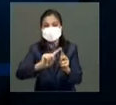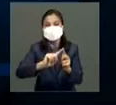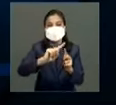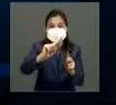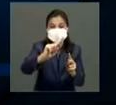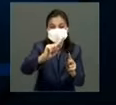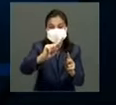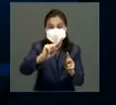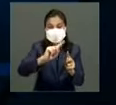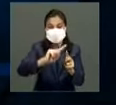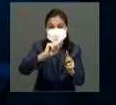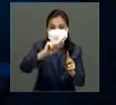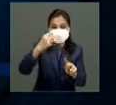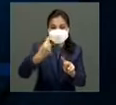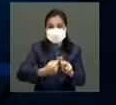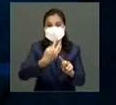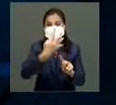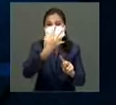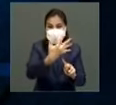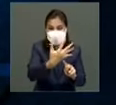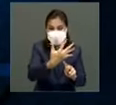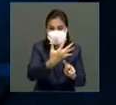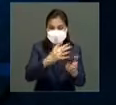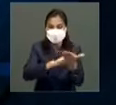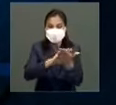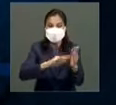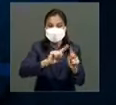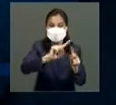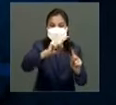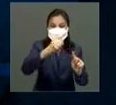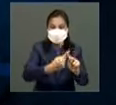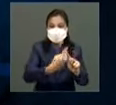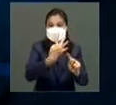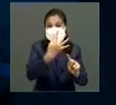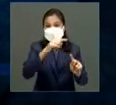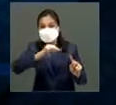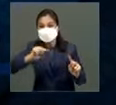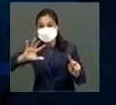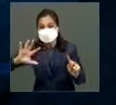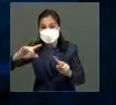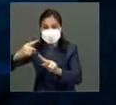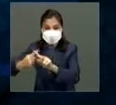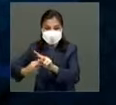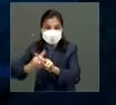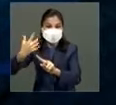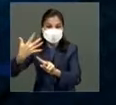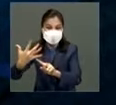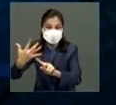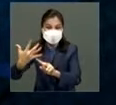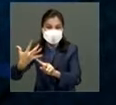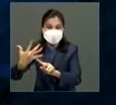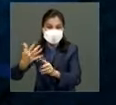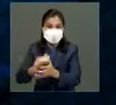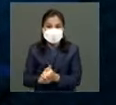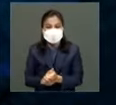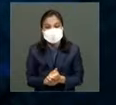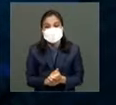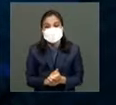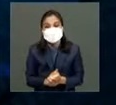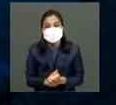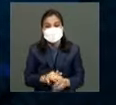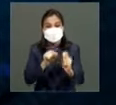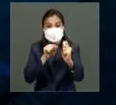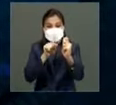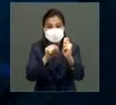ายนถึง5พฤษภานะครับตัวเลขสะสม3ไม่ใช่3มาถึง10เข